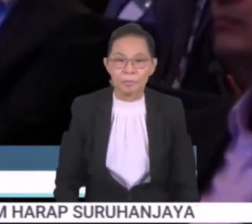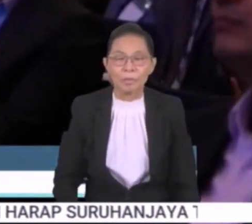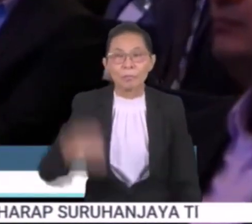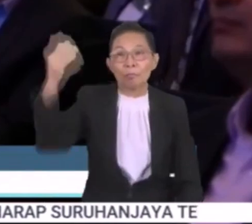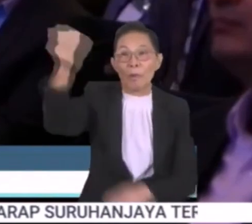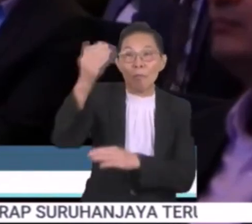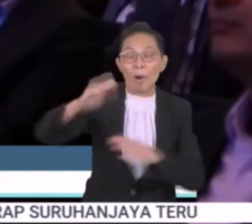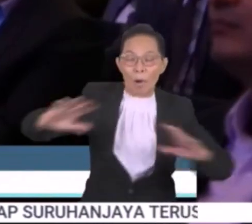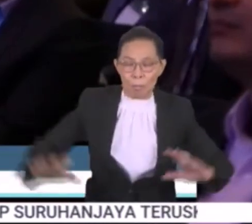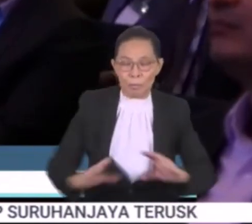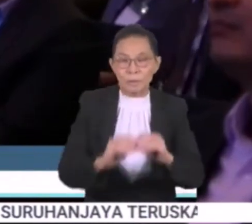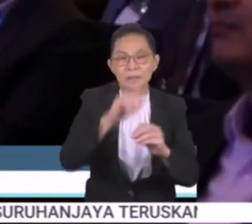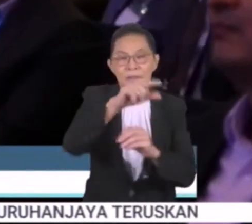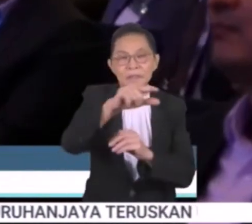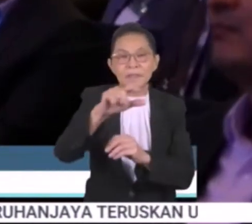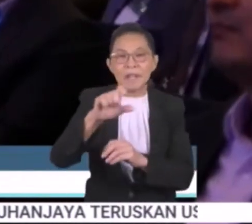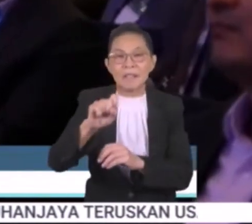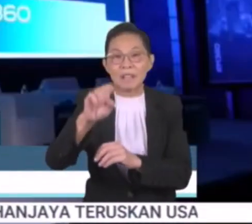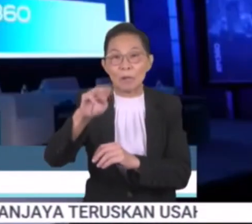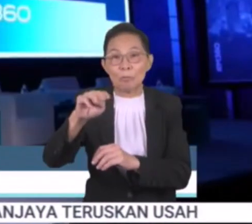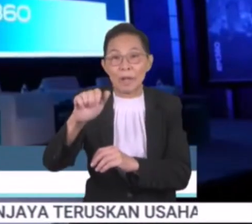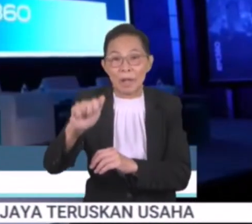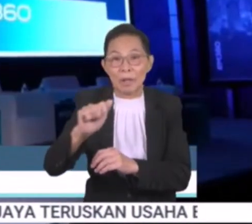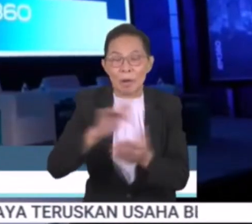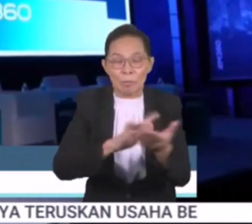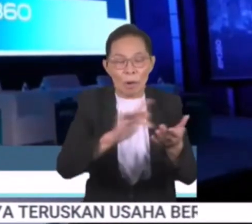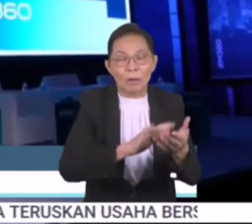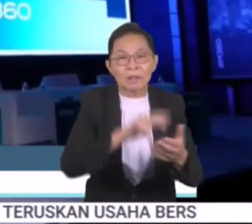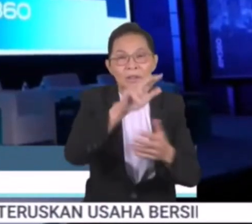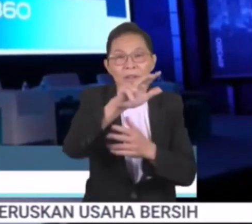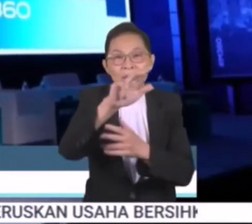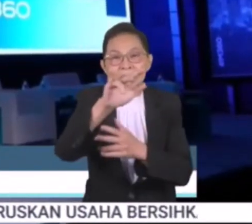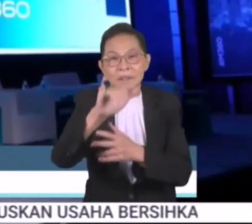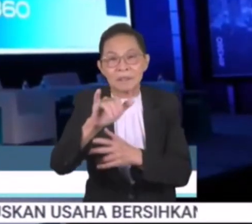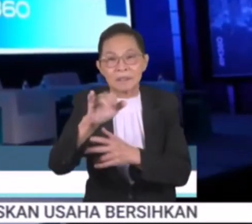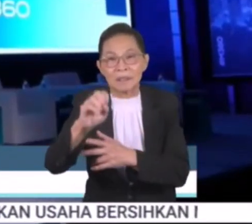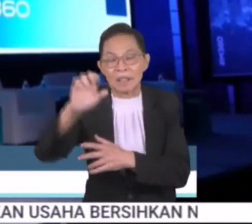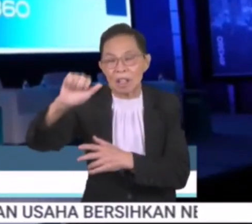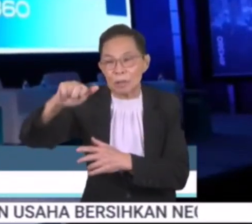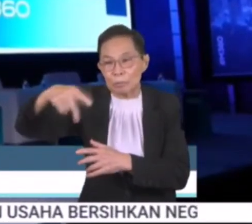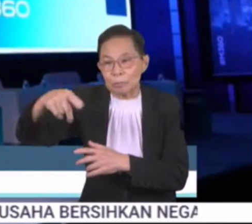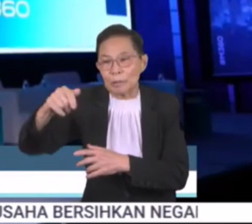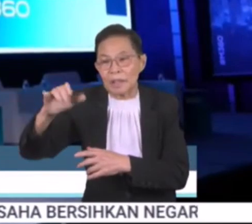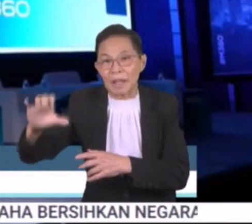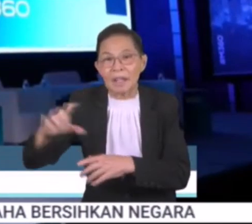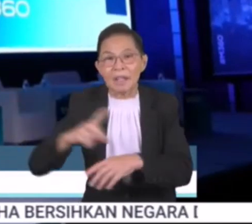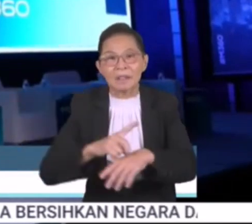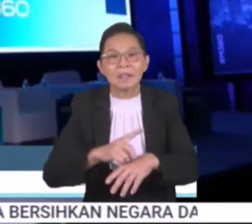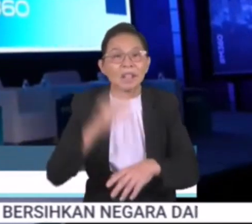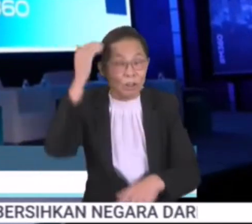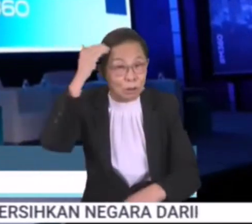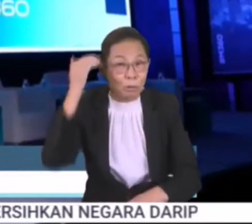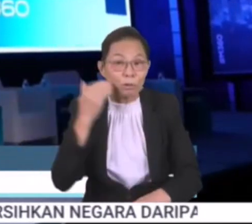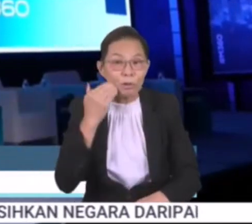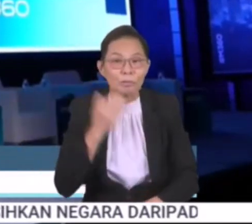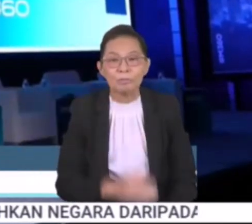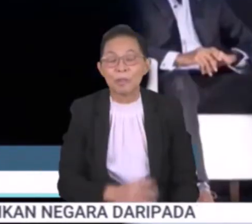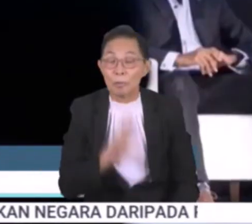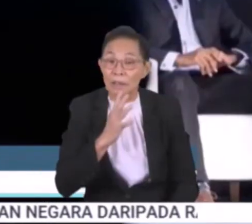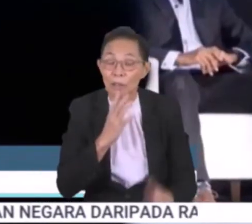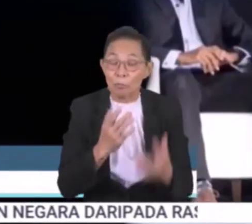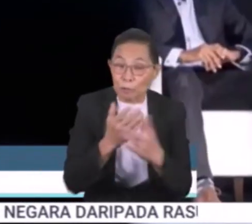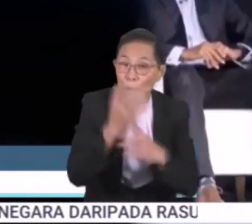Bila berucap pada persidangan GSMA Mobile 360 APEC 2024 di Seoul, Korea, tambah Fahmi